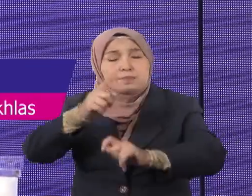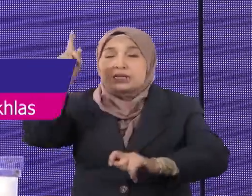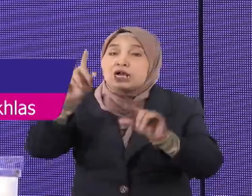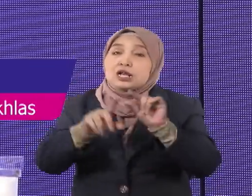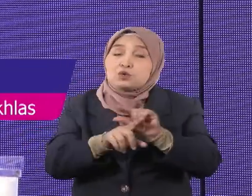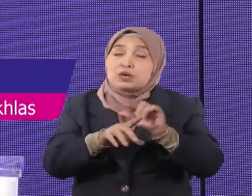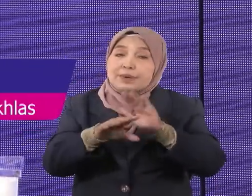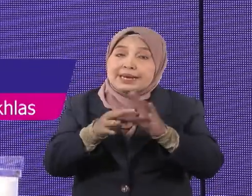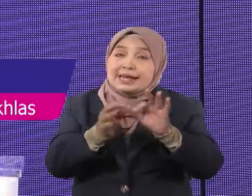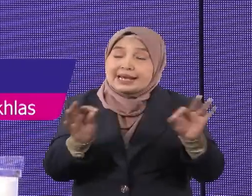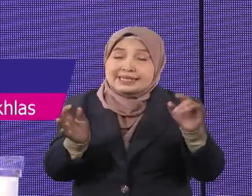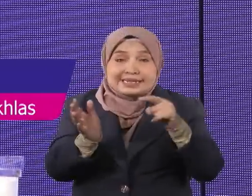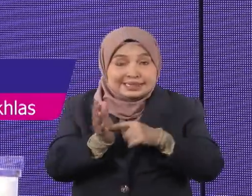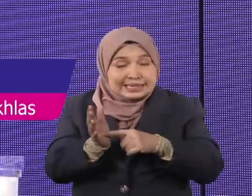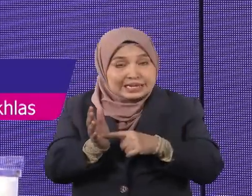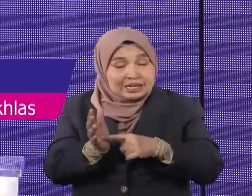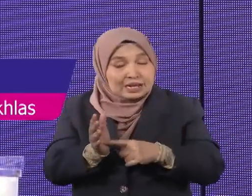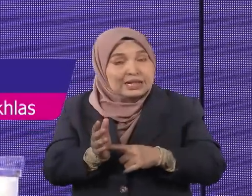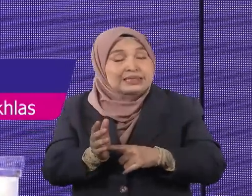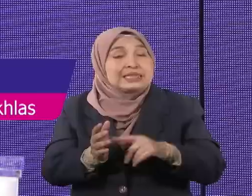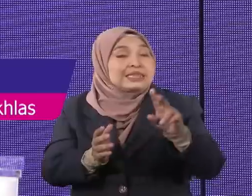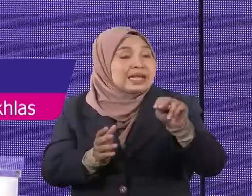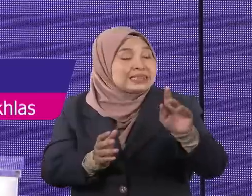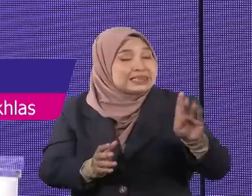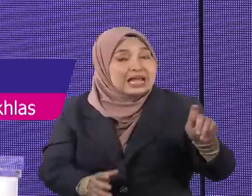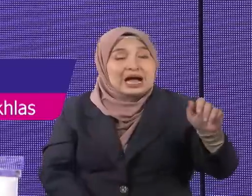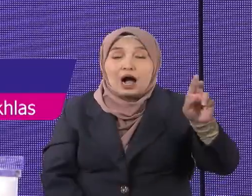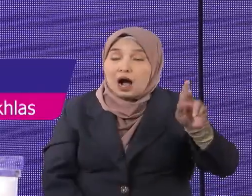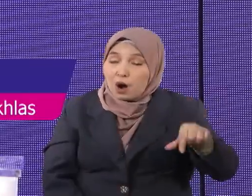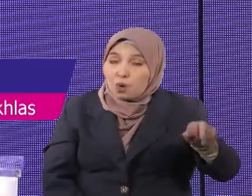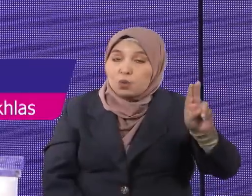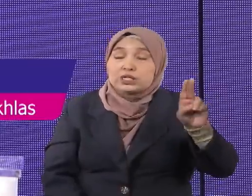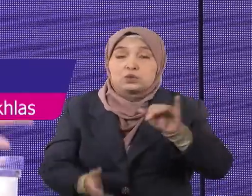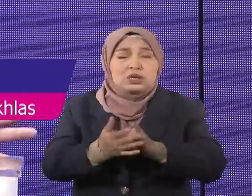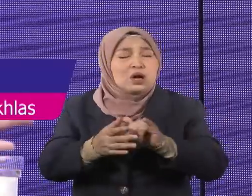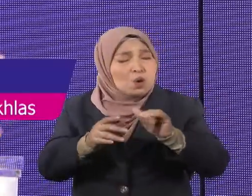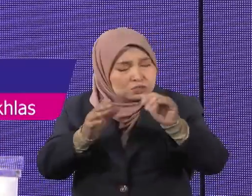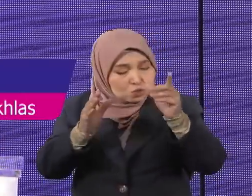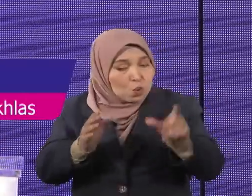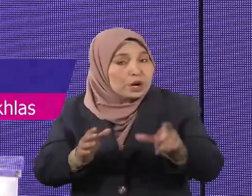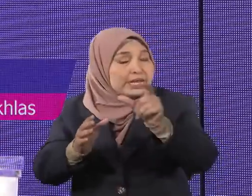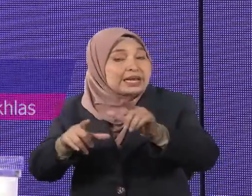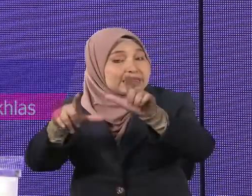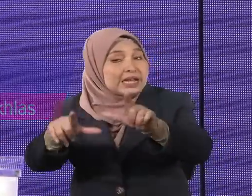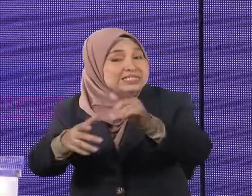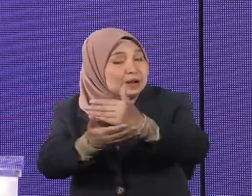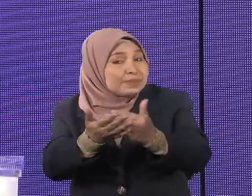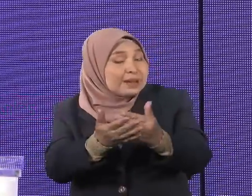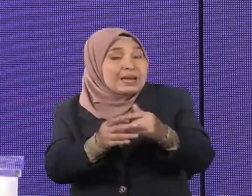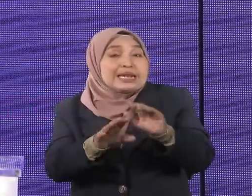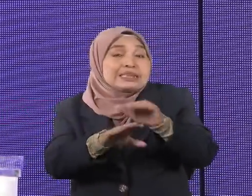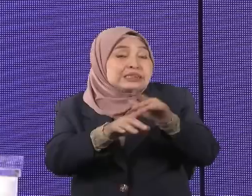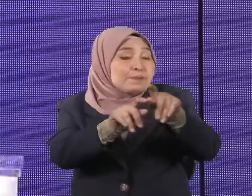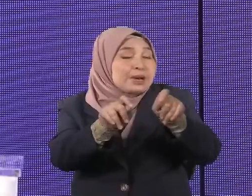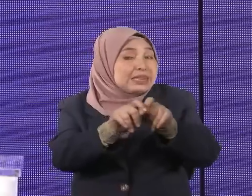digunakan pada ayat ini, lilladzina taqaw, ini adalah orang-orang yang meletakkan sesuatu pada tempatnya. Ya, meletakkan sesuatu pada tempatnya, tak